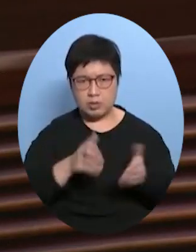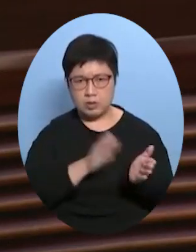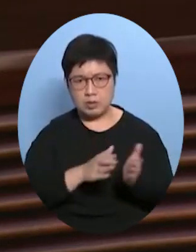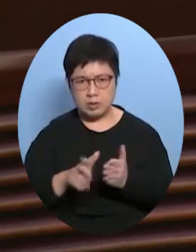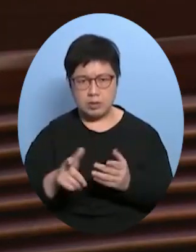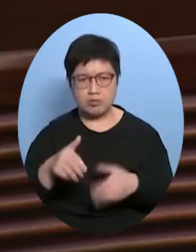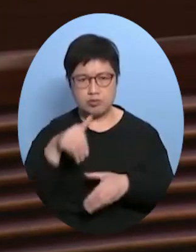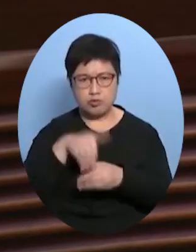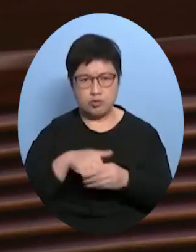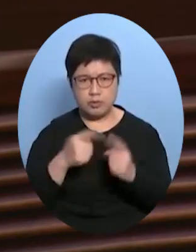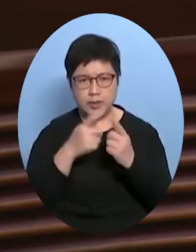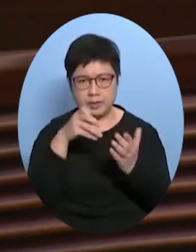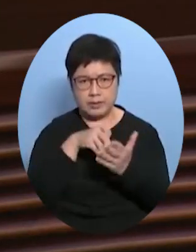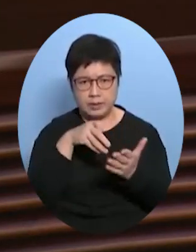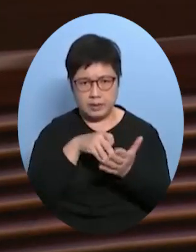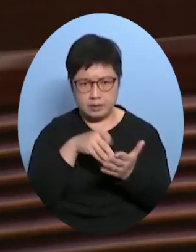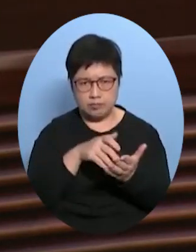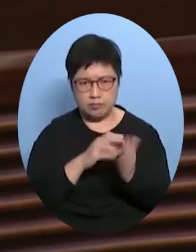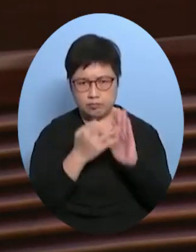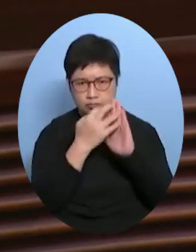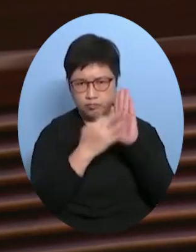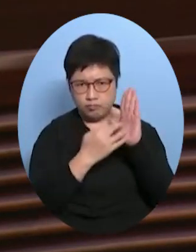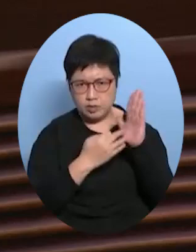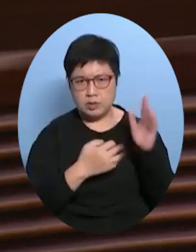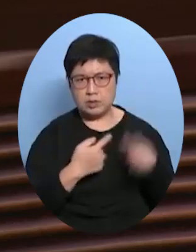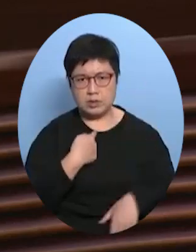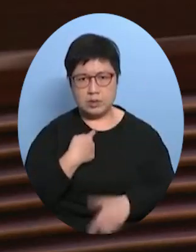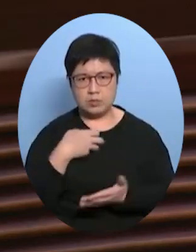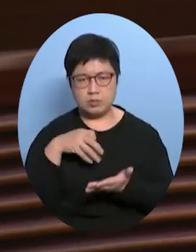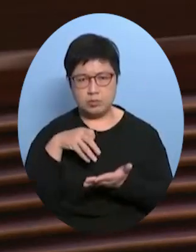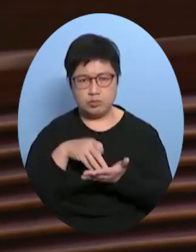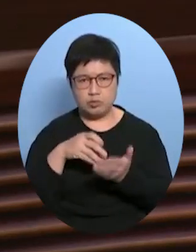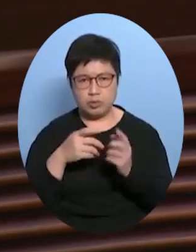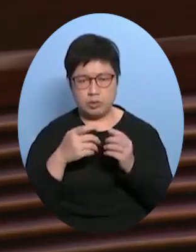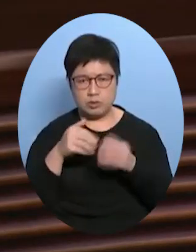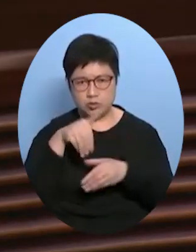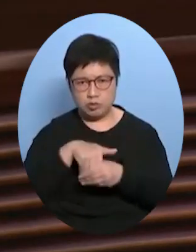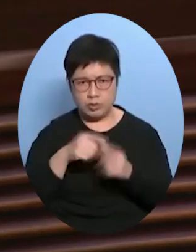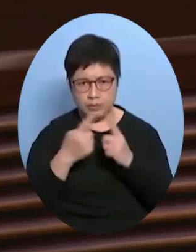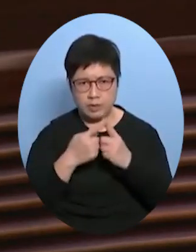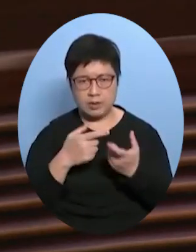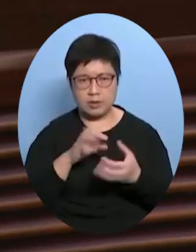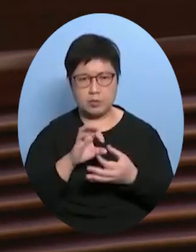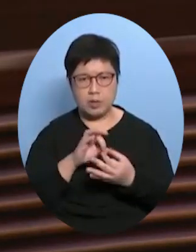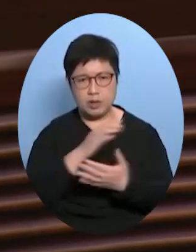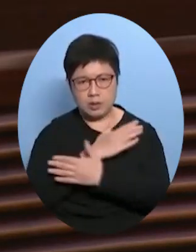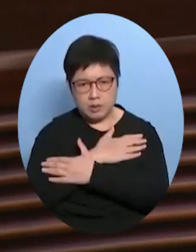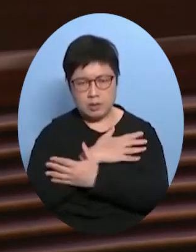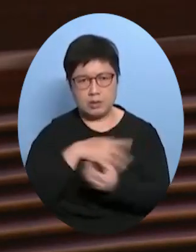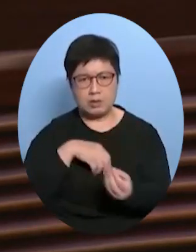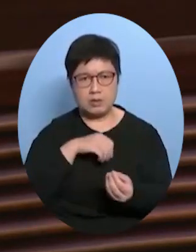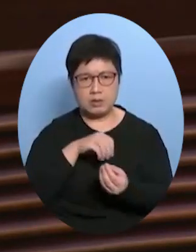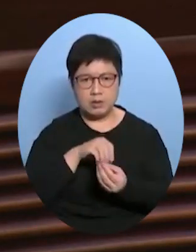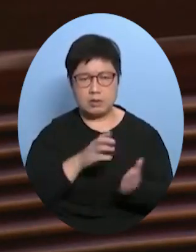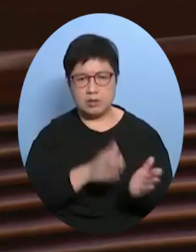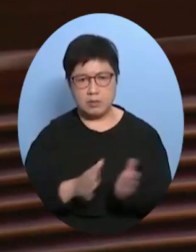民登記冊的工作，為有需要的選民在公共選舉中設立關愛安排等。